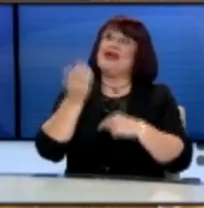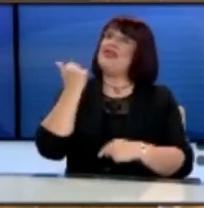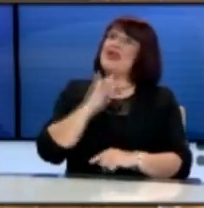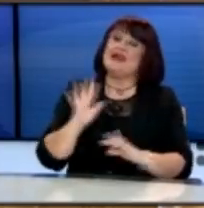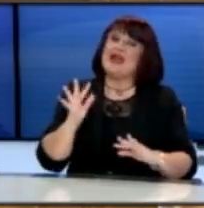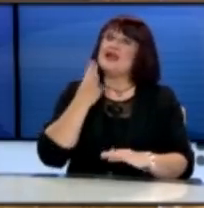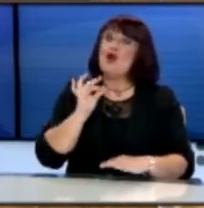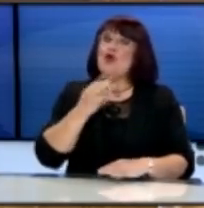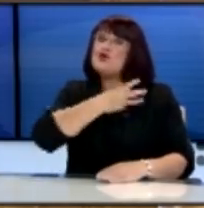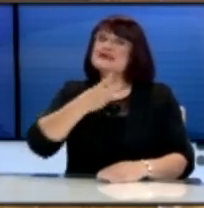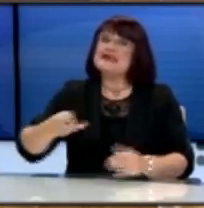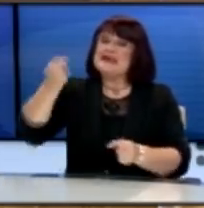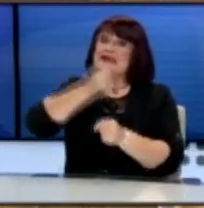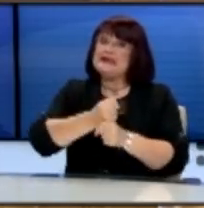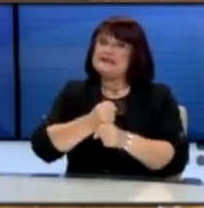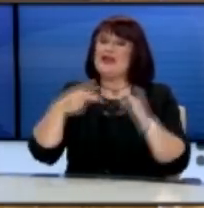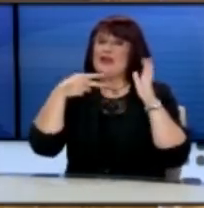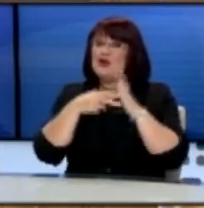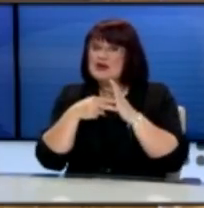επί των ημερών του, την περίοδο